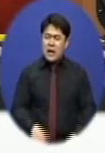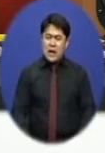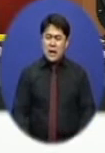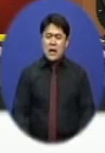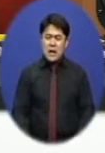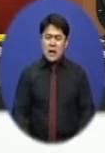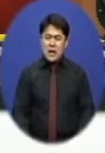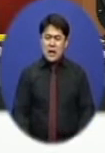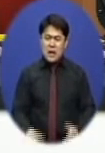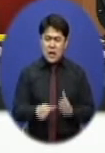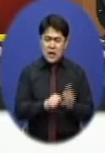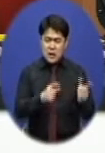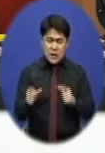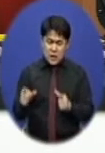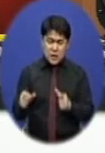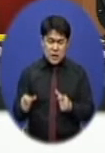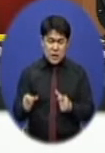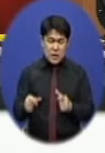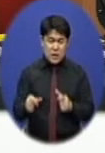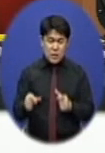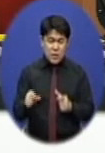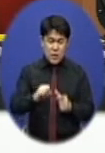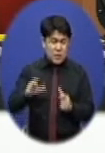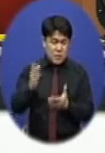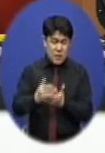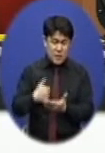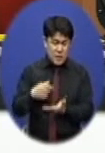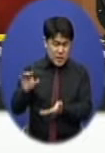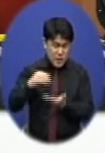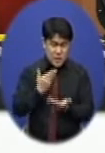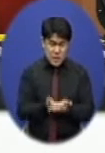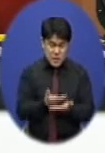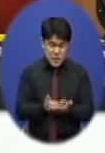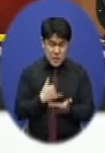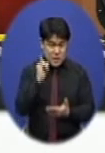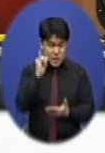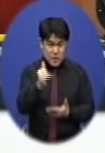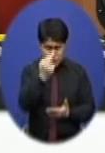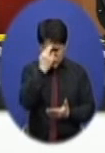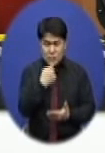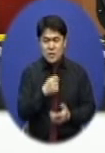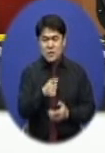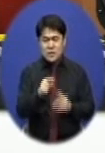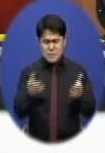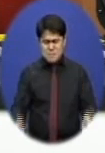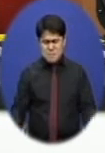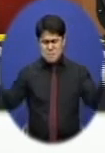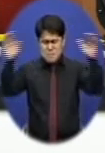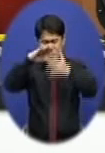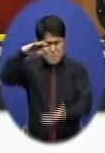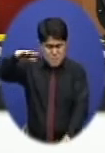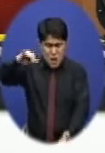어려워요. 생활 필수품 못 쓰는 거 보내달라고 그러셨잖아요. 예예. 예. 그래서 제가 전화 드렸더니 안 받았어요. 제가 박스로 하나